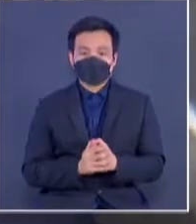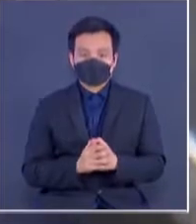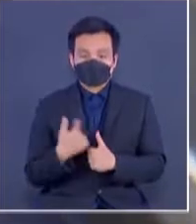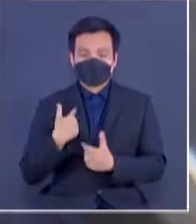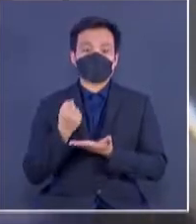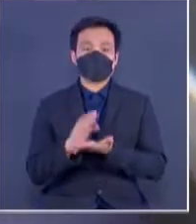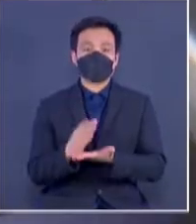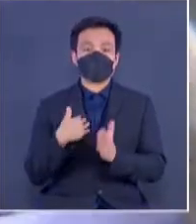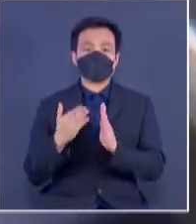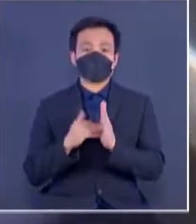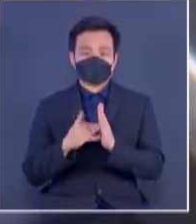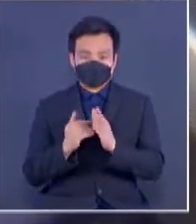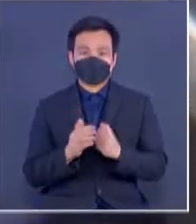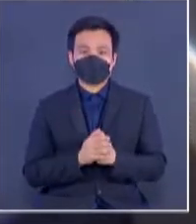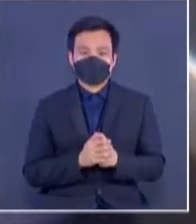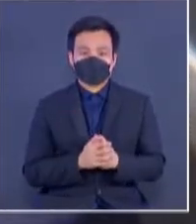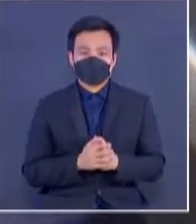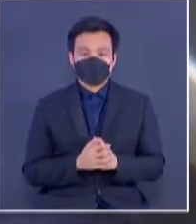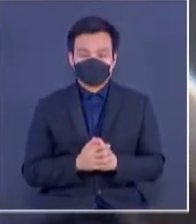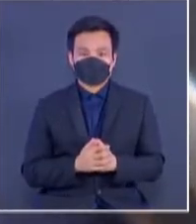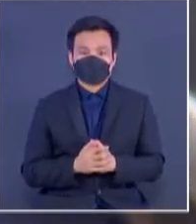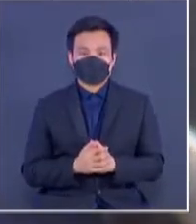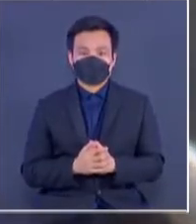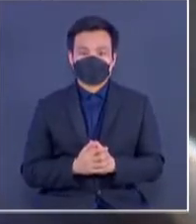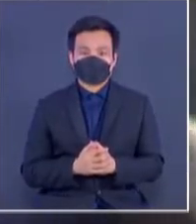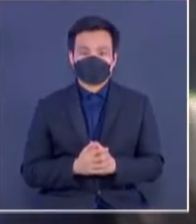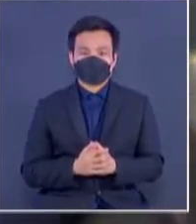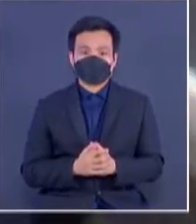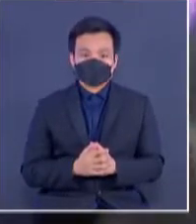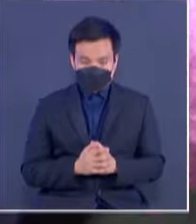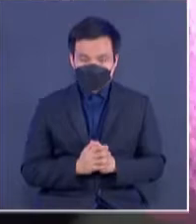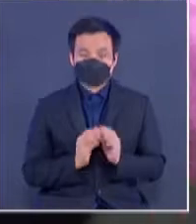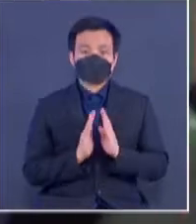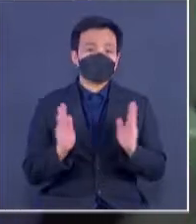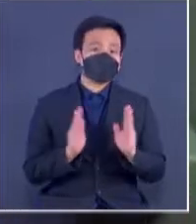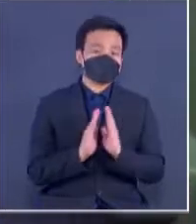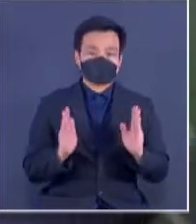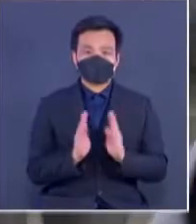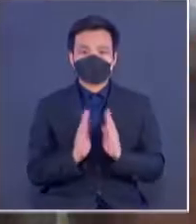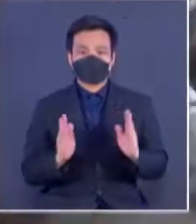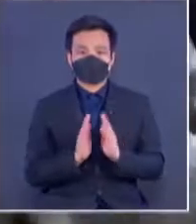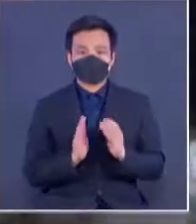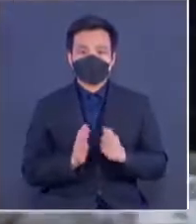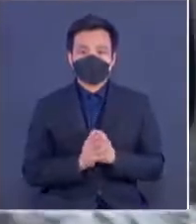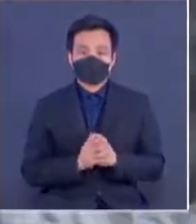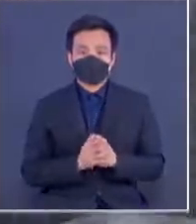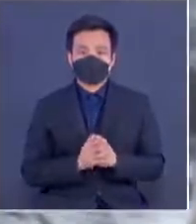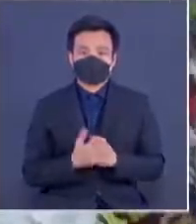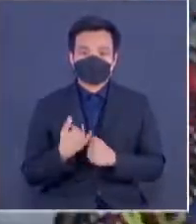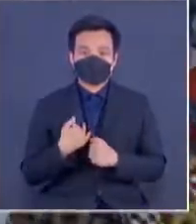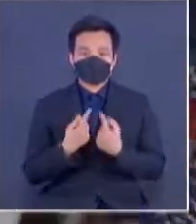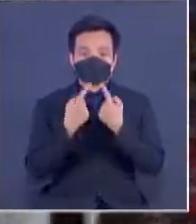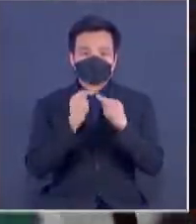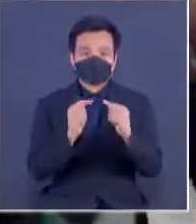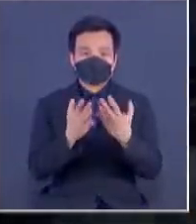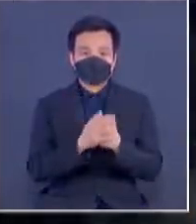ไปทำบุญครับไปจุฬาครับขอบคุณมากนะครับสวัสดีครับ อ้าวไม่ได้ตอบอะไรชัดเจนนะ